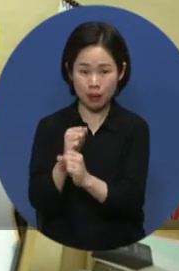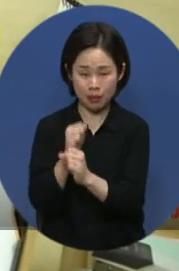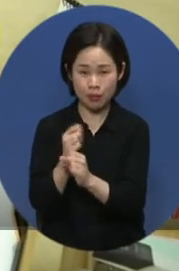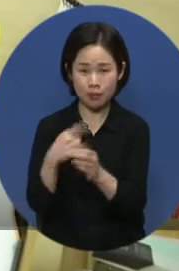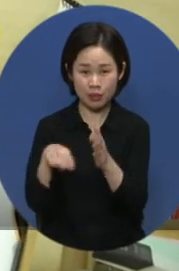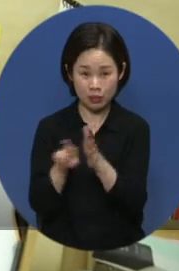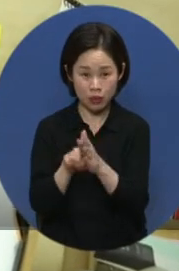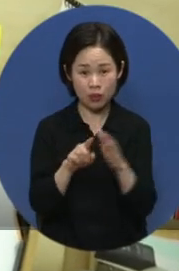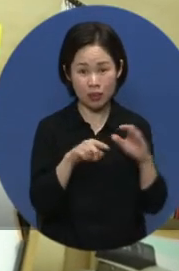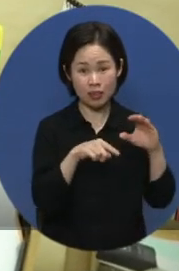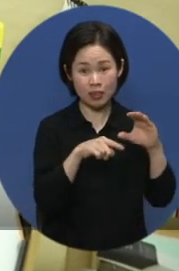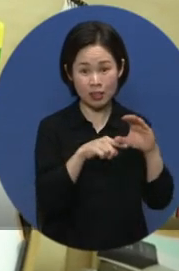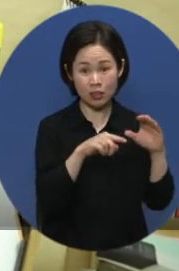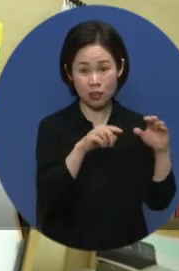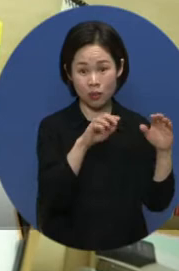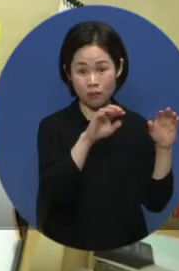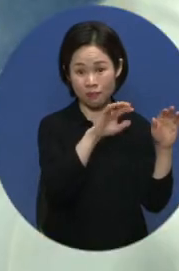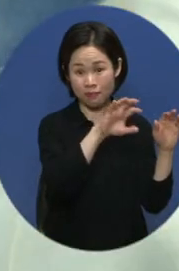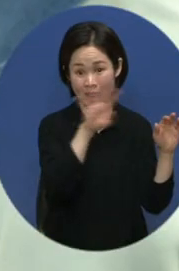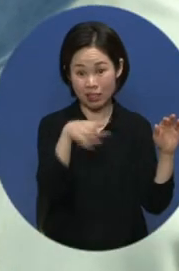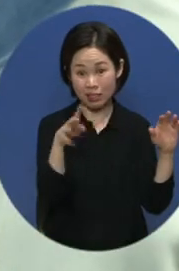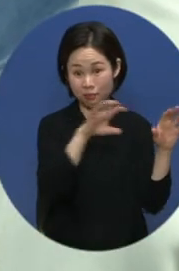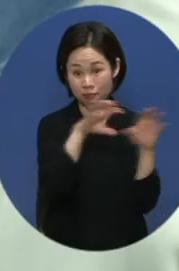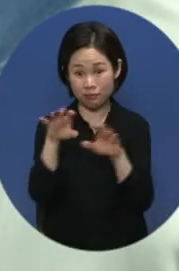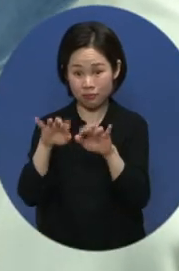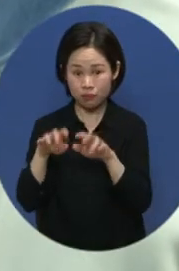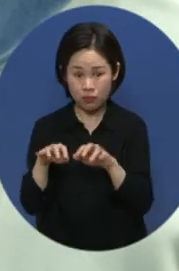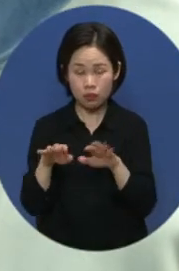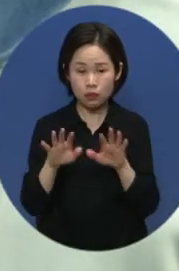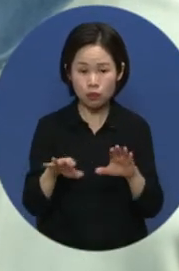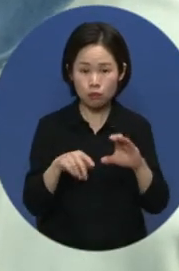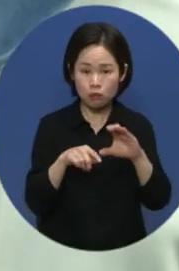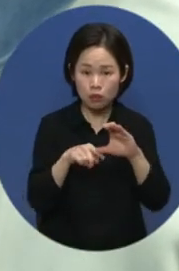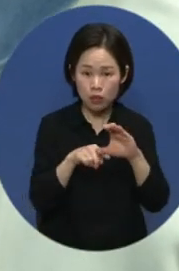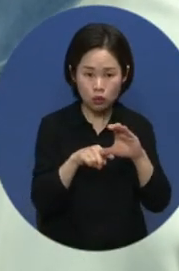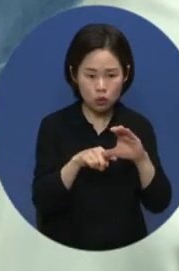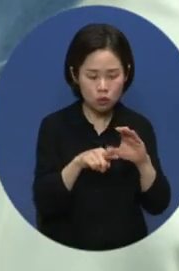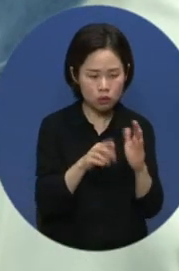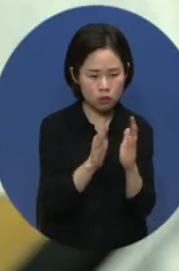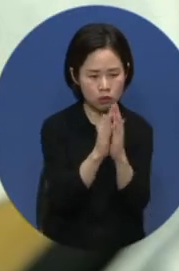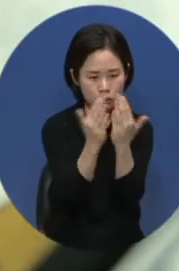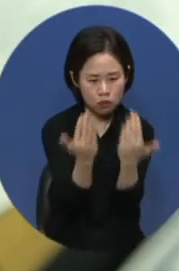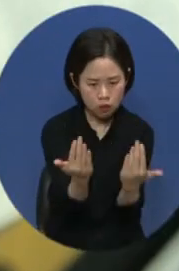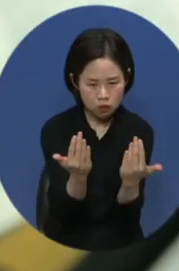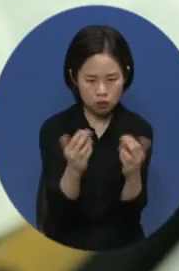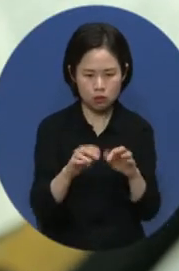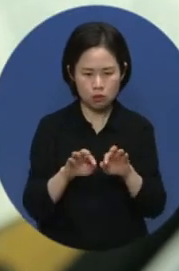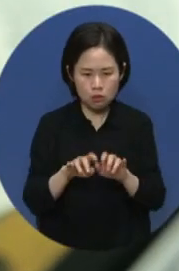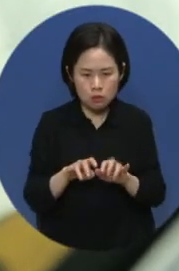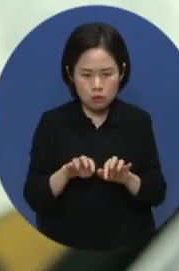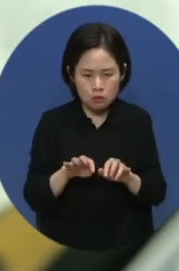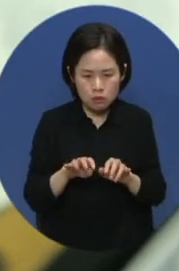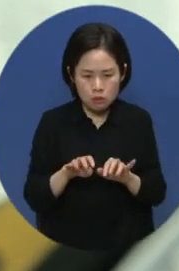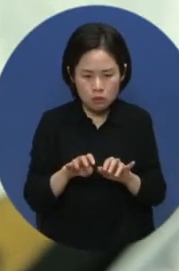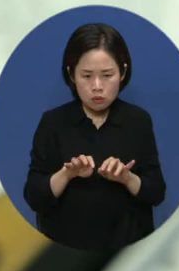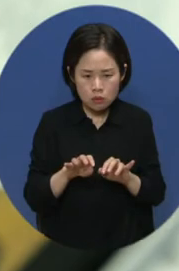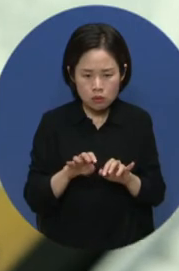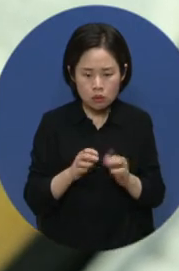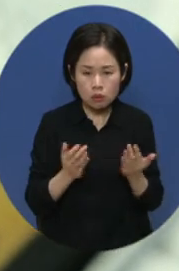네. 그럼 이제 그 일일이 사전을 다 보시면서 지금 작업하시잖아요. 네. 뭐 힘들진